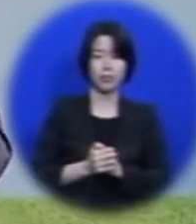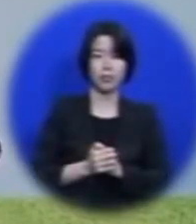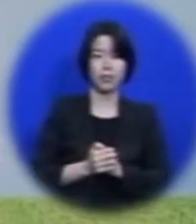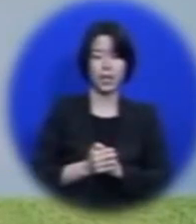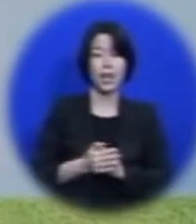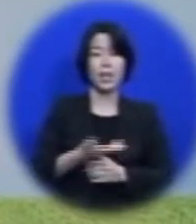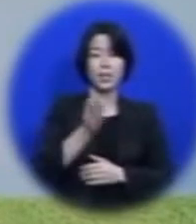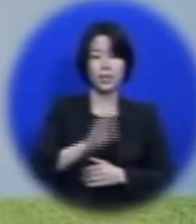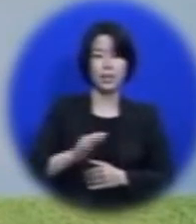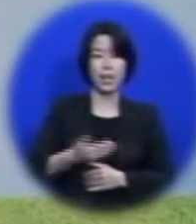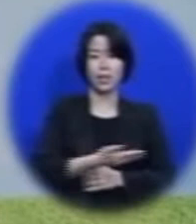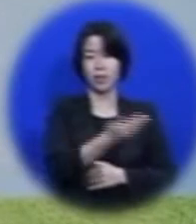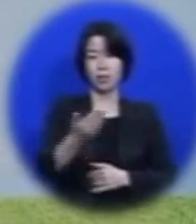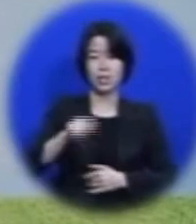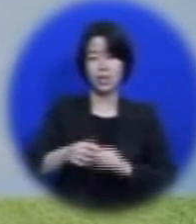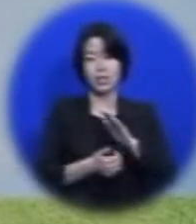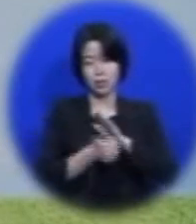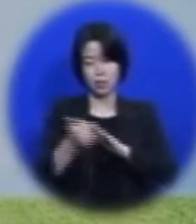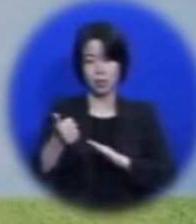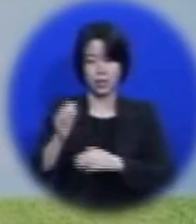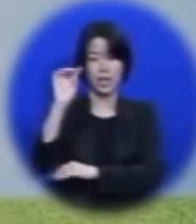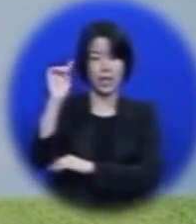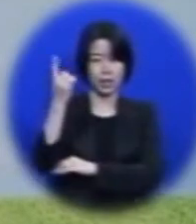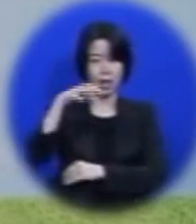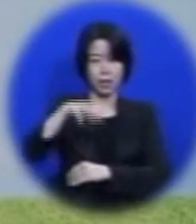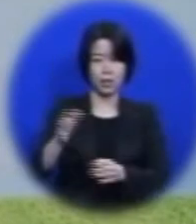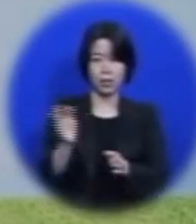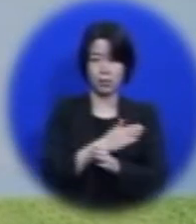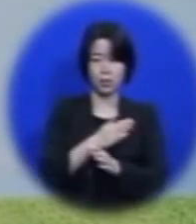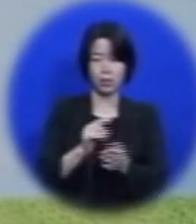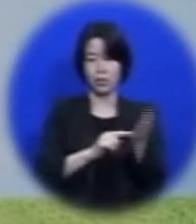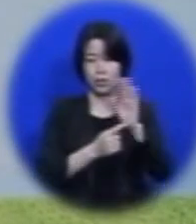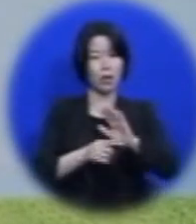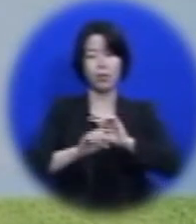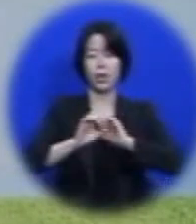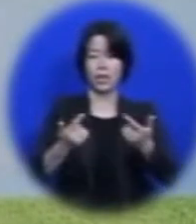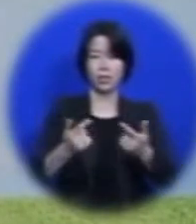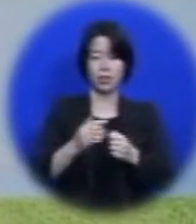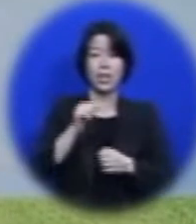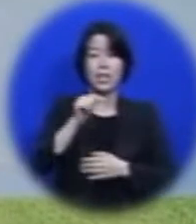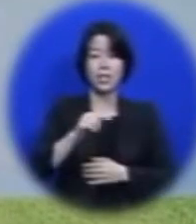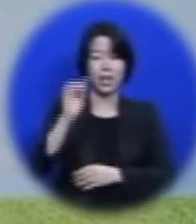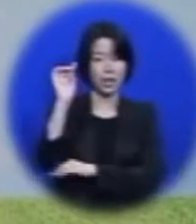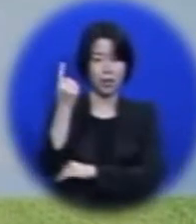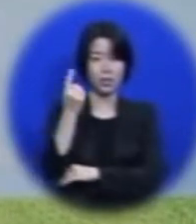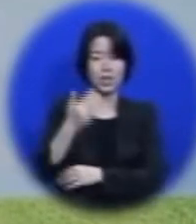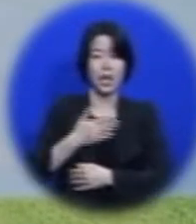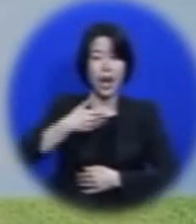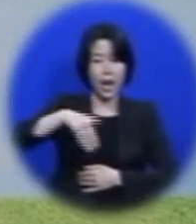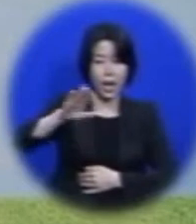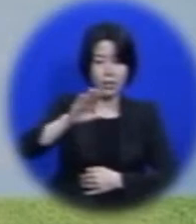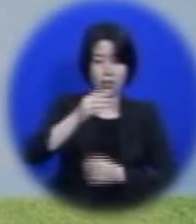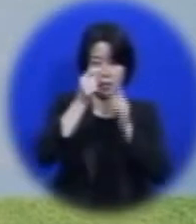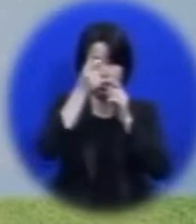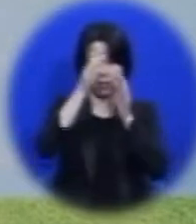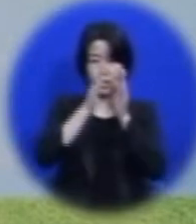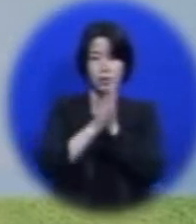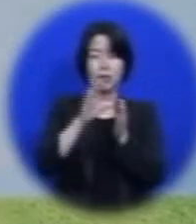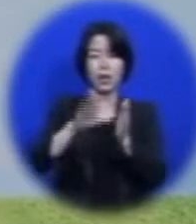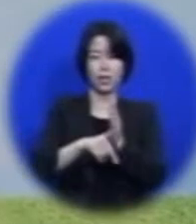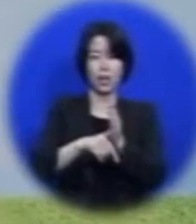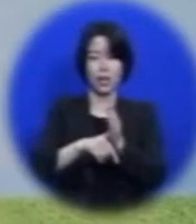그런데 여러분, 이 소원이 다윗에게서부터 나온 게 아닙니다. 다윗이 하나님께 나가 기도할 때 아주 막